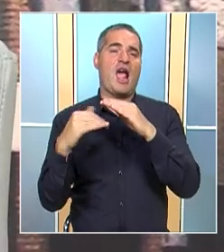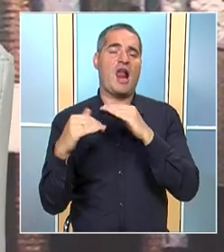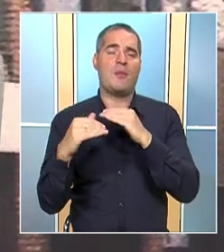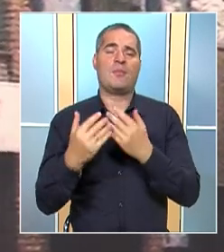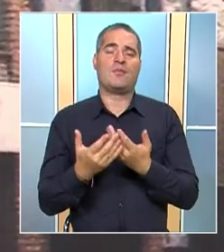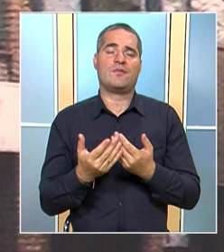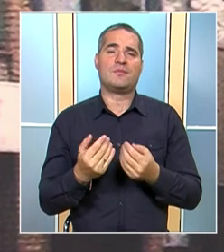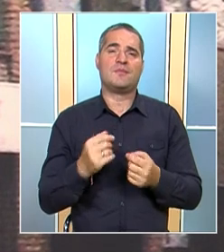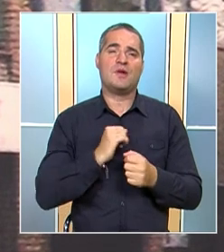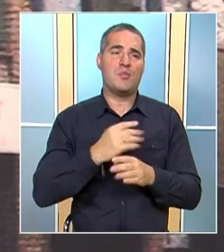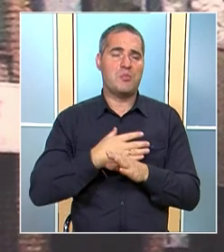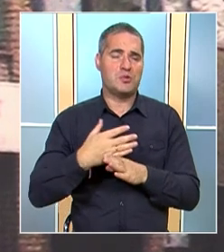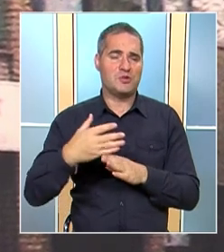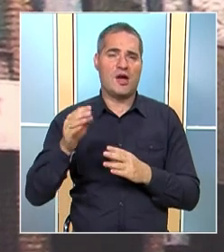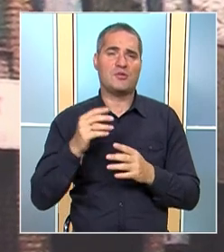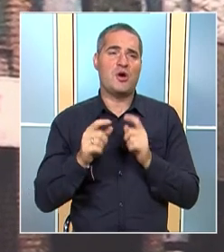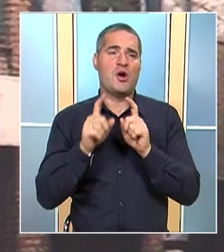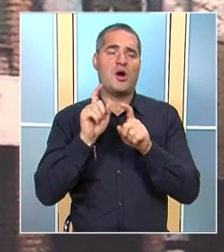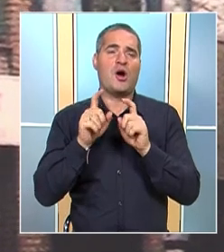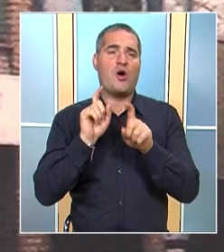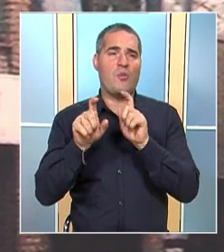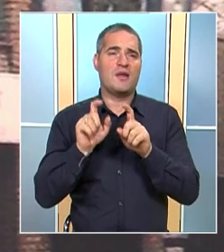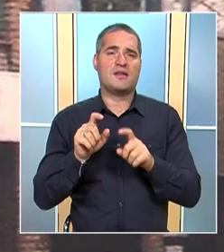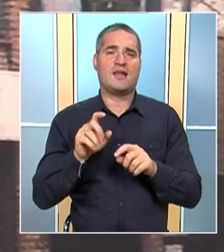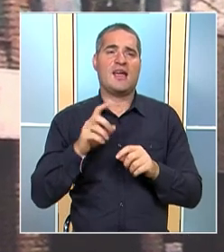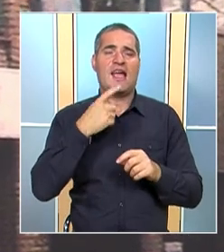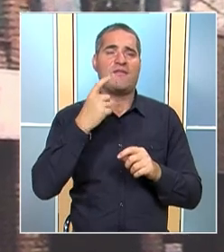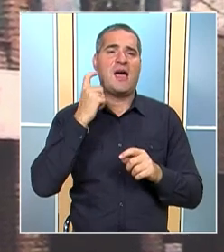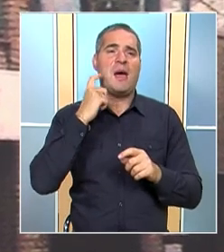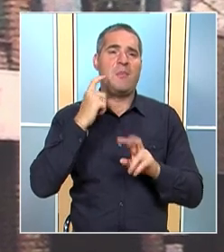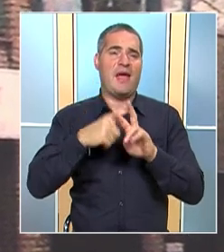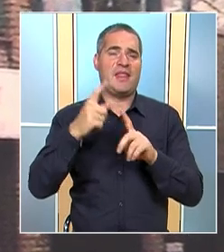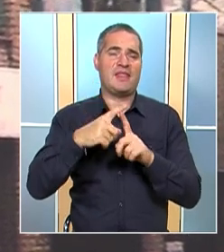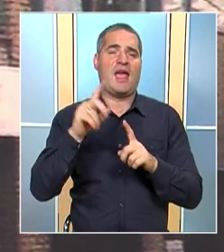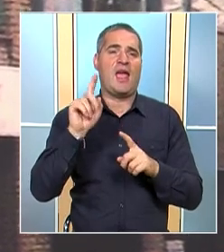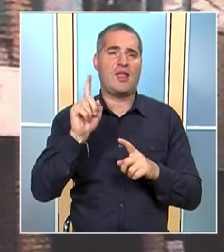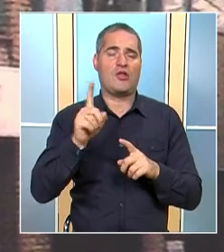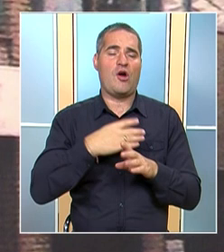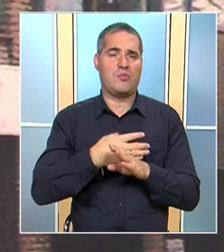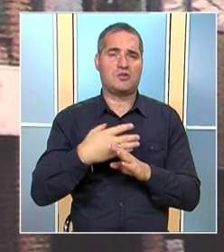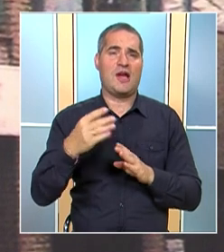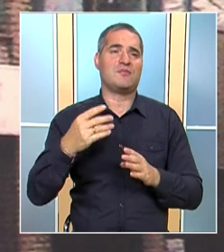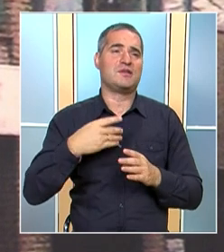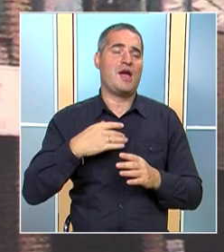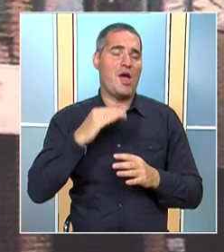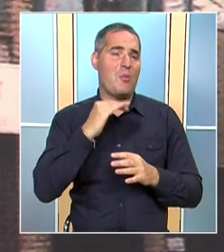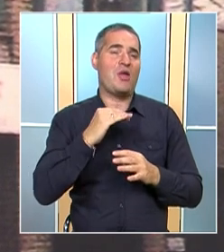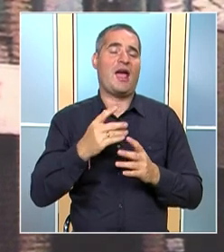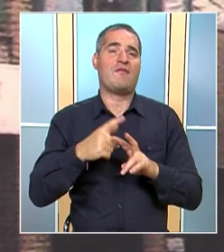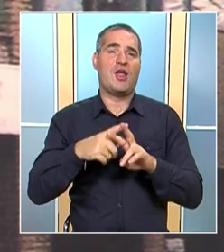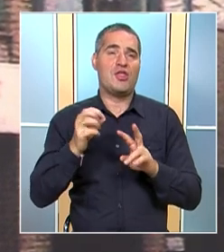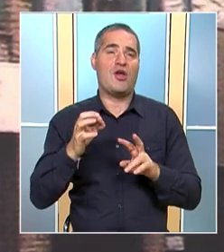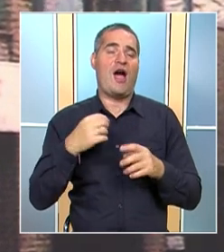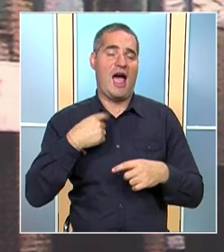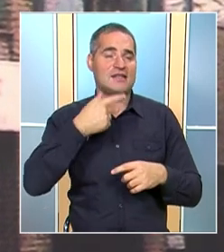и постоянно ми викаха БНТ-1 и постоянно ми се подиграваха. Но обаче